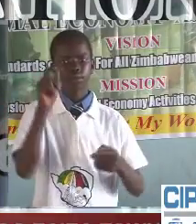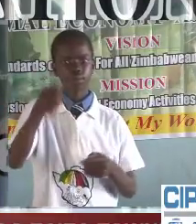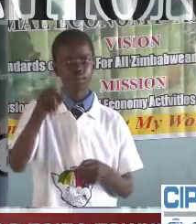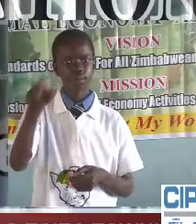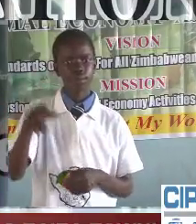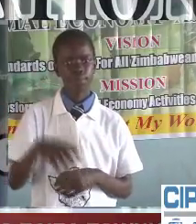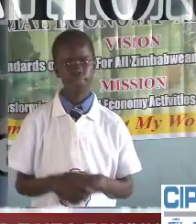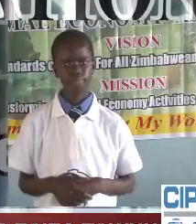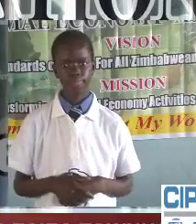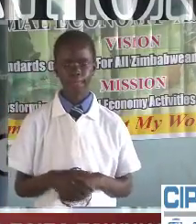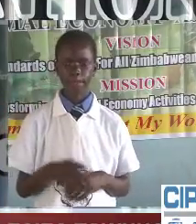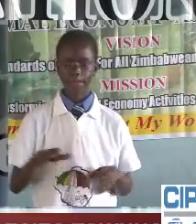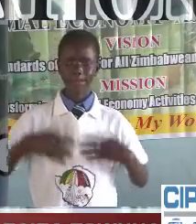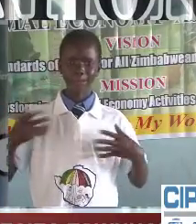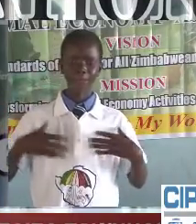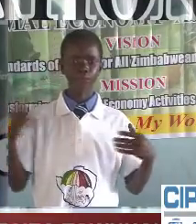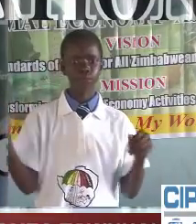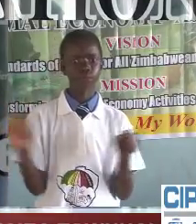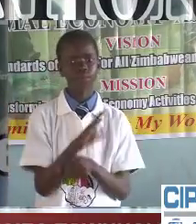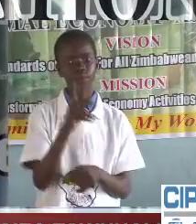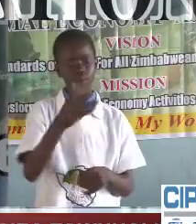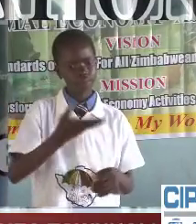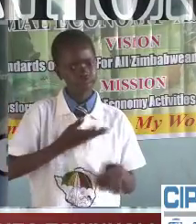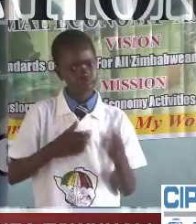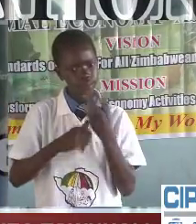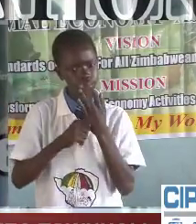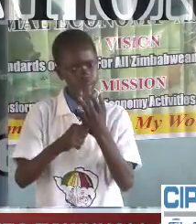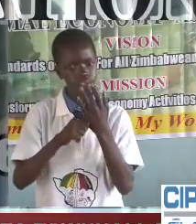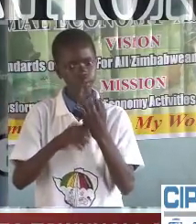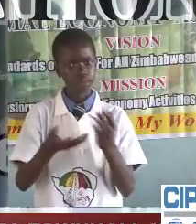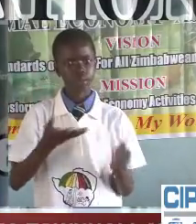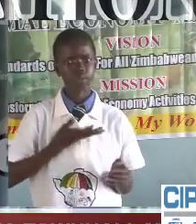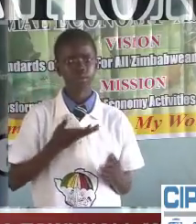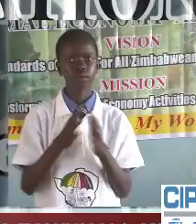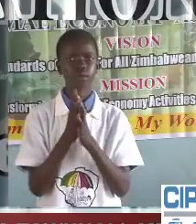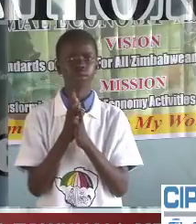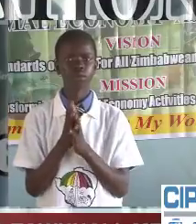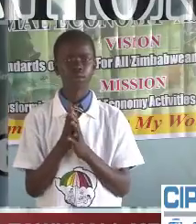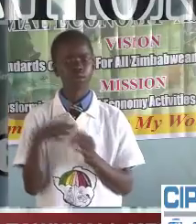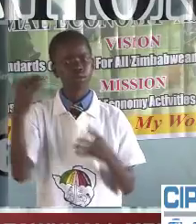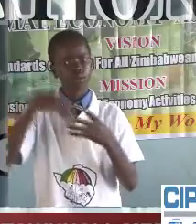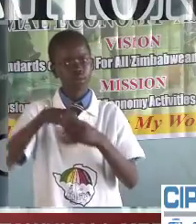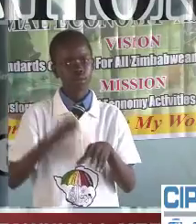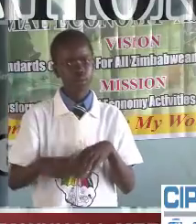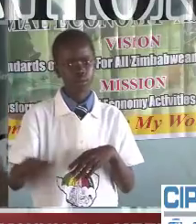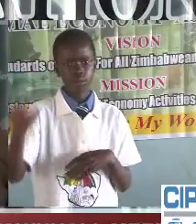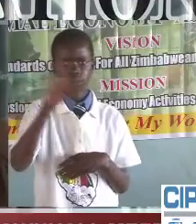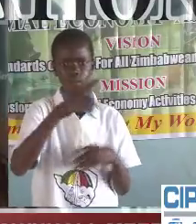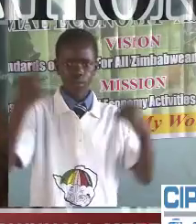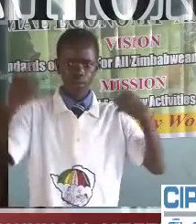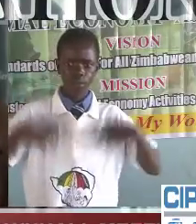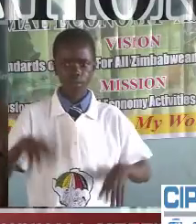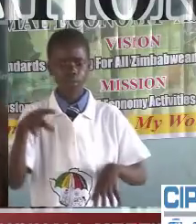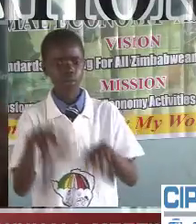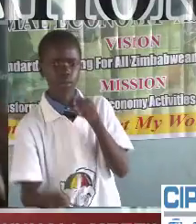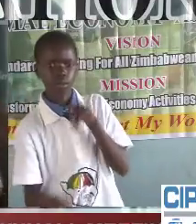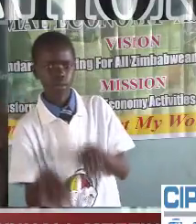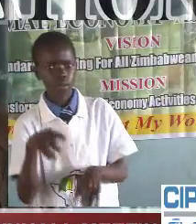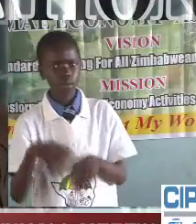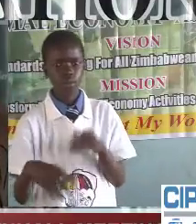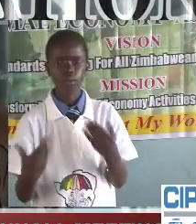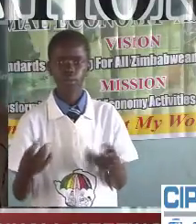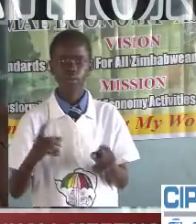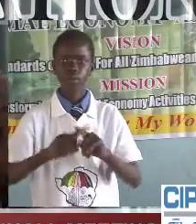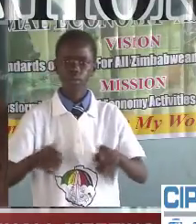iri, ndofara kuti tine leadership especially vanorarama muurema. Tine